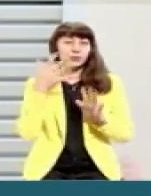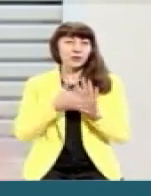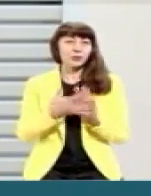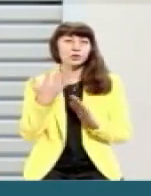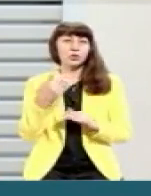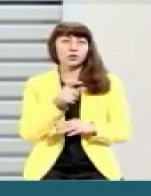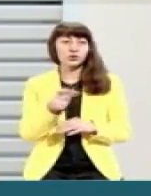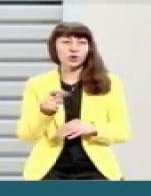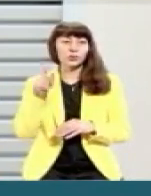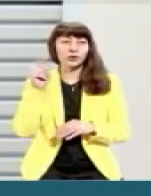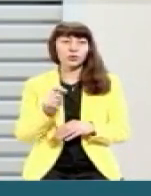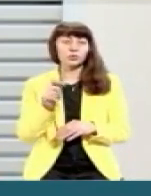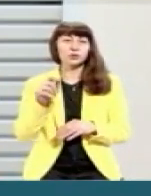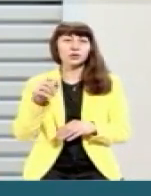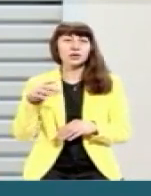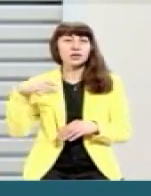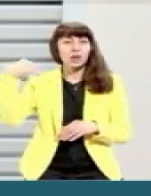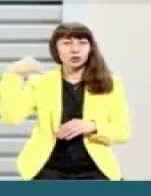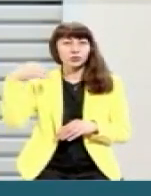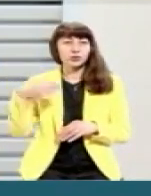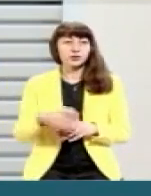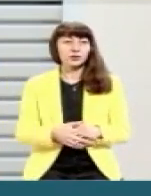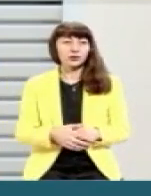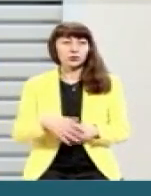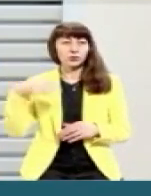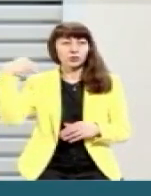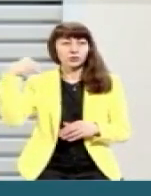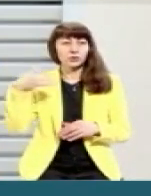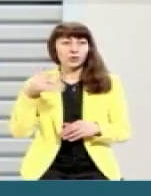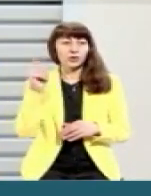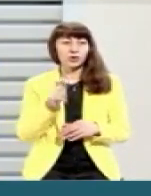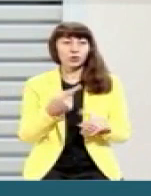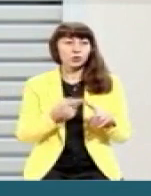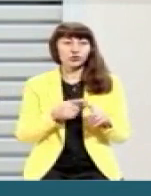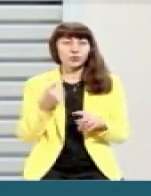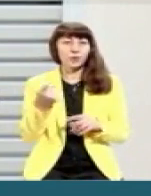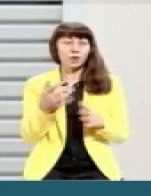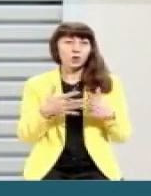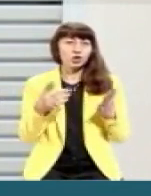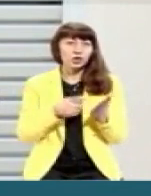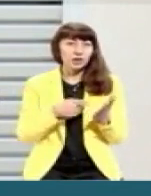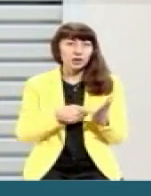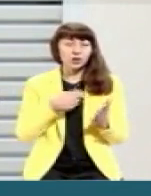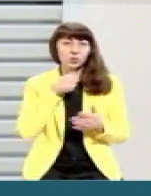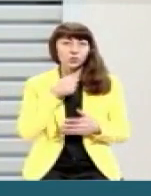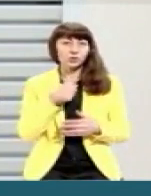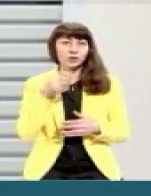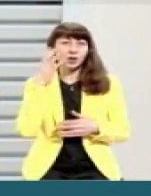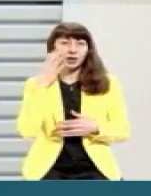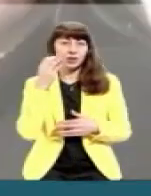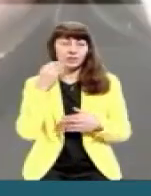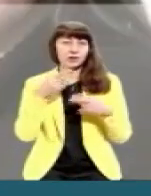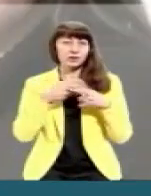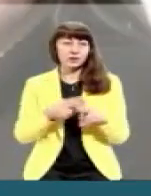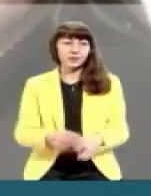количество придется актюбинского региона. Но оттуда специалистов приходит очень мало. В основном у нас Караганда, Караганда и